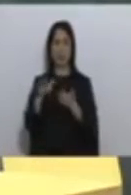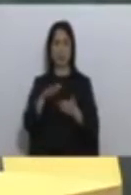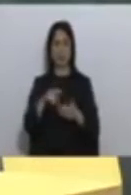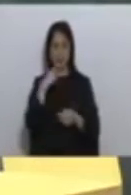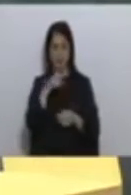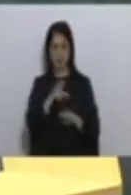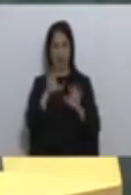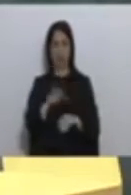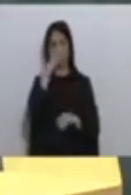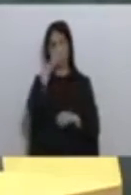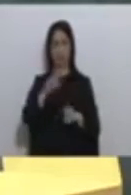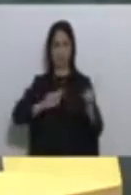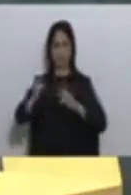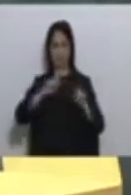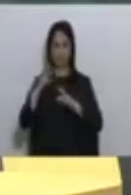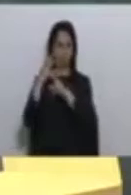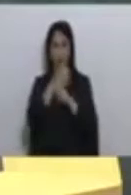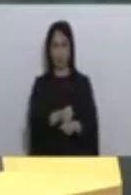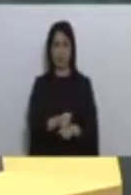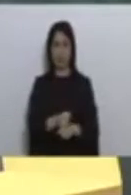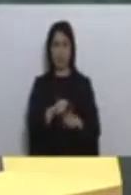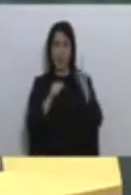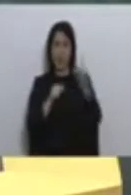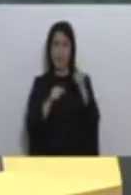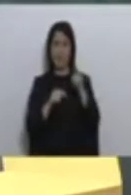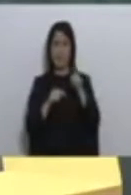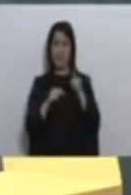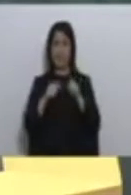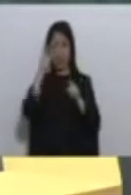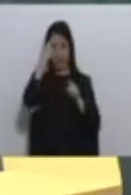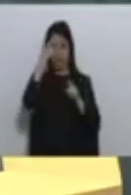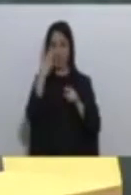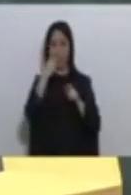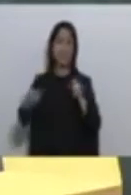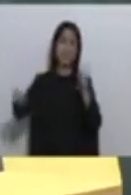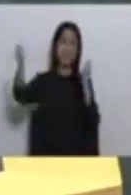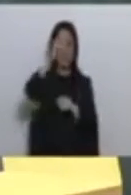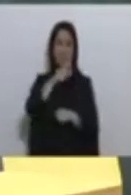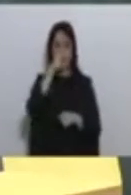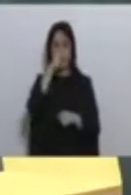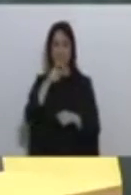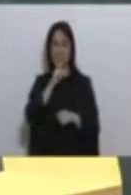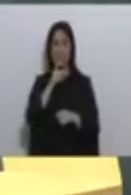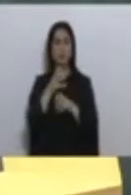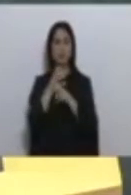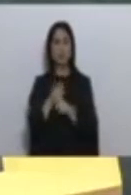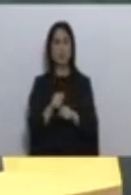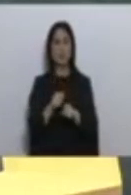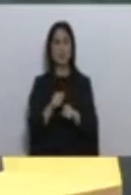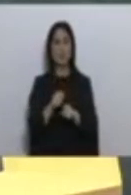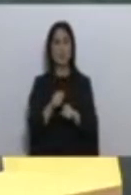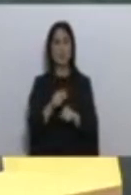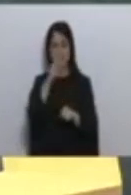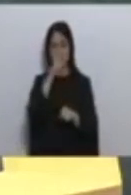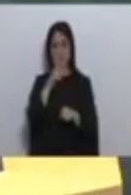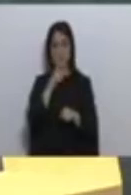ეს კანონები შეცვალეთ, შეამცირეთ. აი ის, ვინც თავზე აყრის, სამი თვე იყო მაშინ, რატო შეამცირეთ, კაცო? სამი